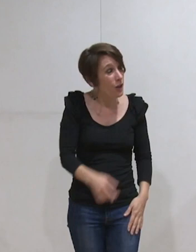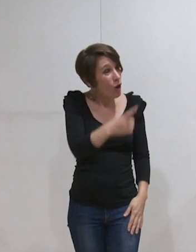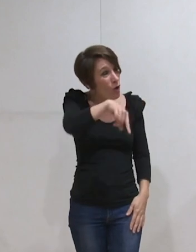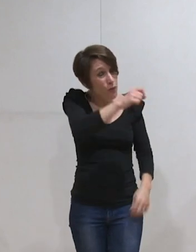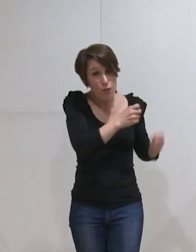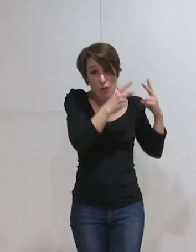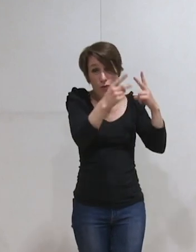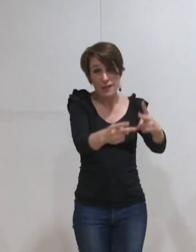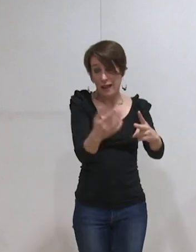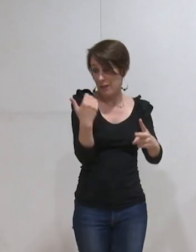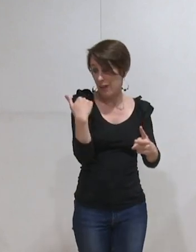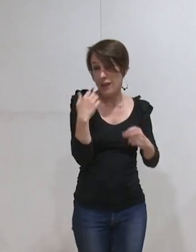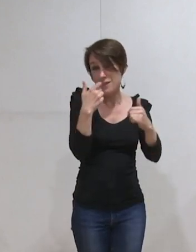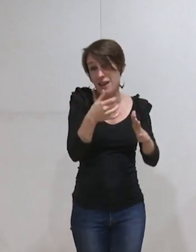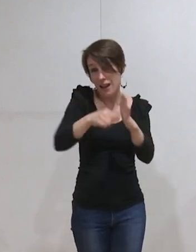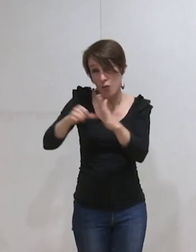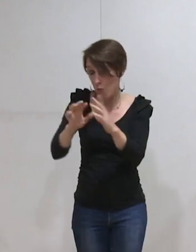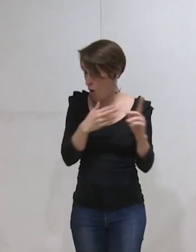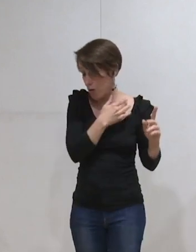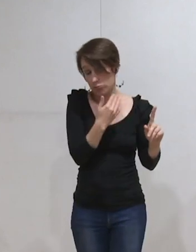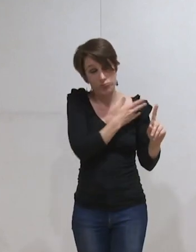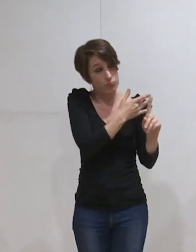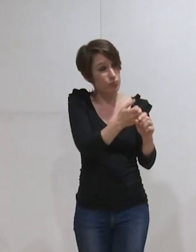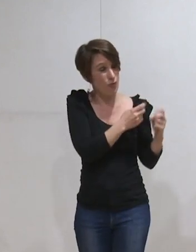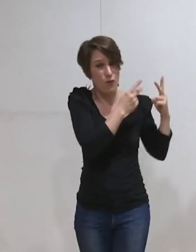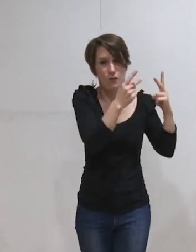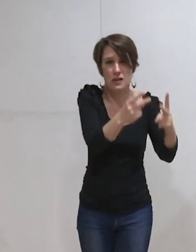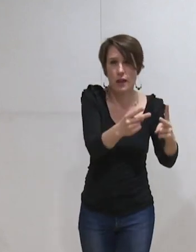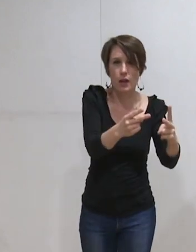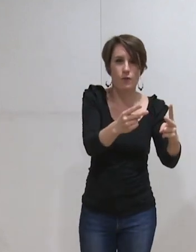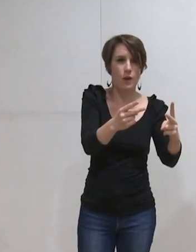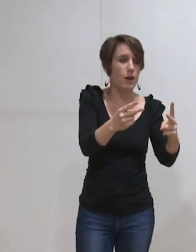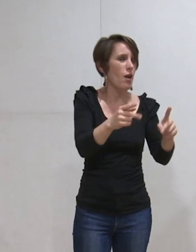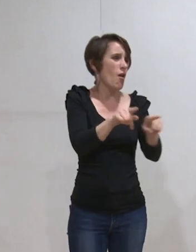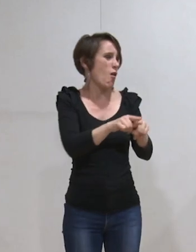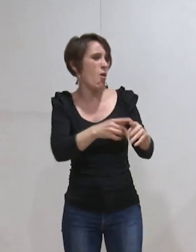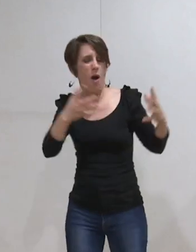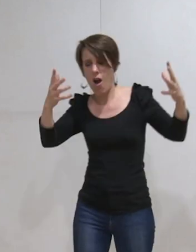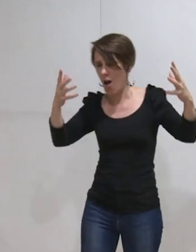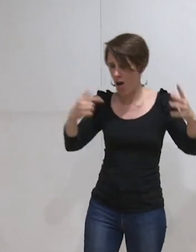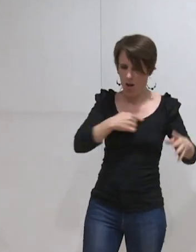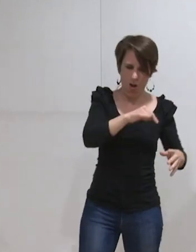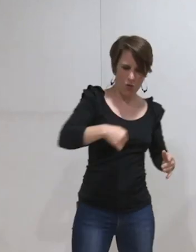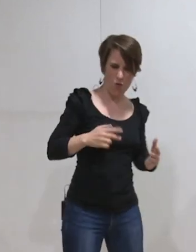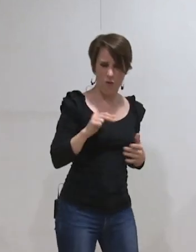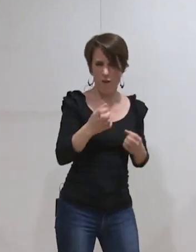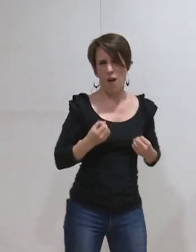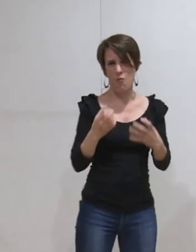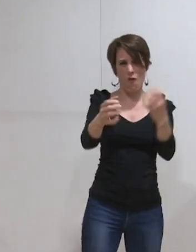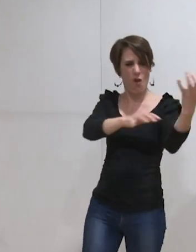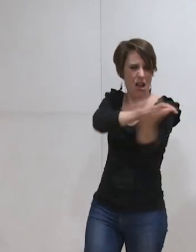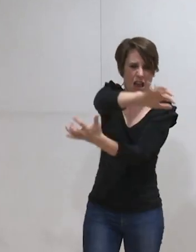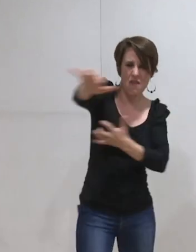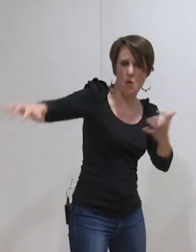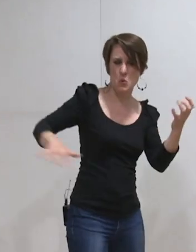quelques mois avec une une envolée postrévolutionnaire en disant on va tout